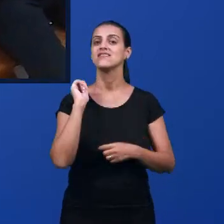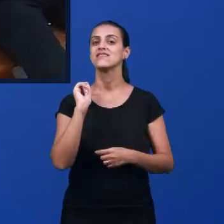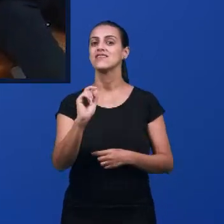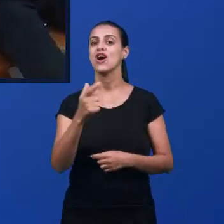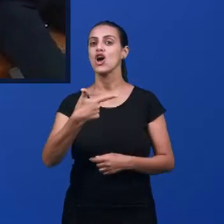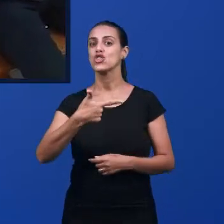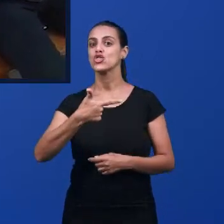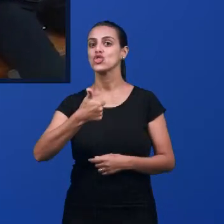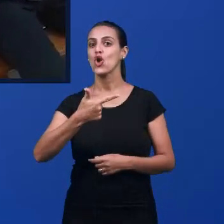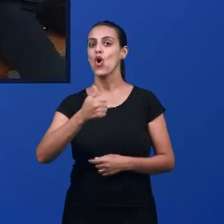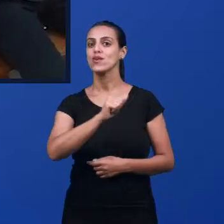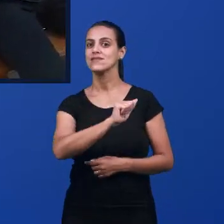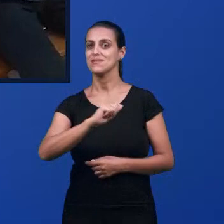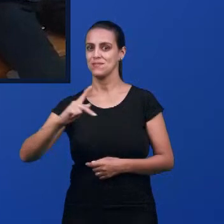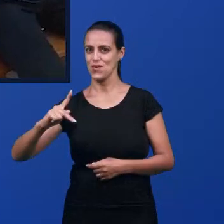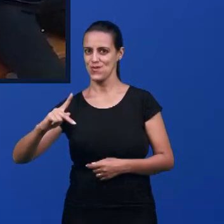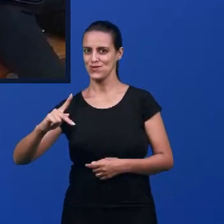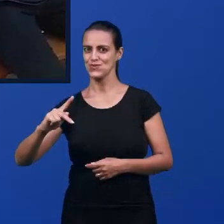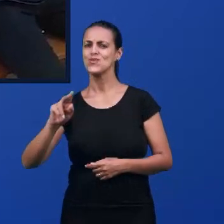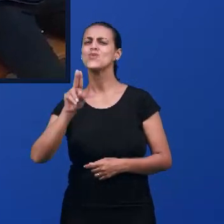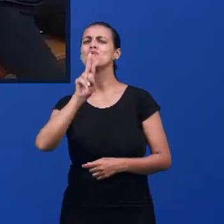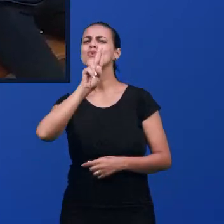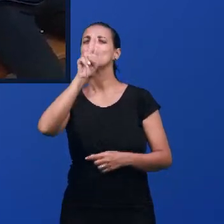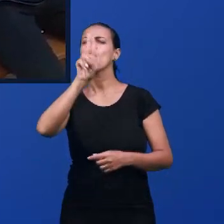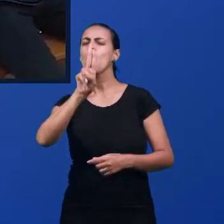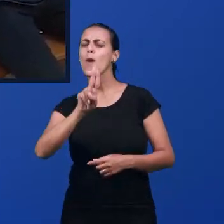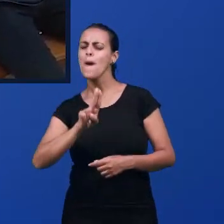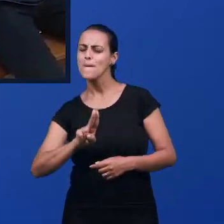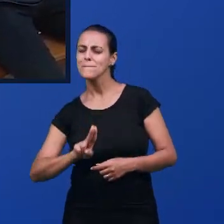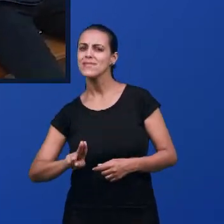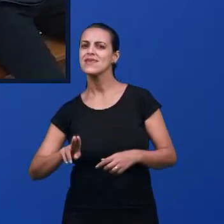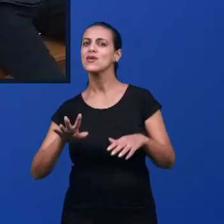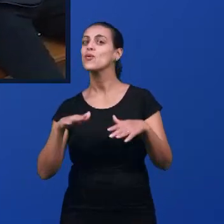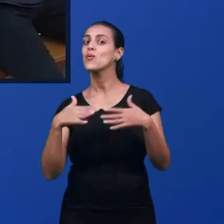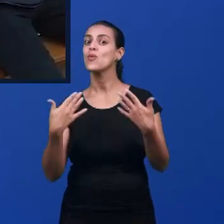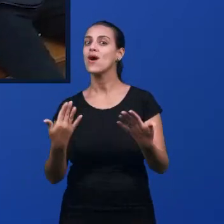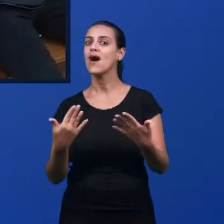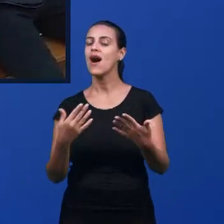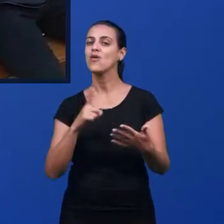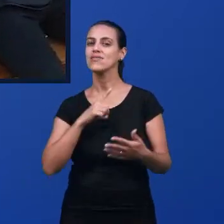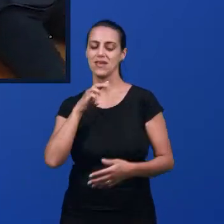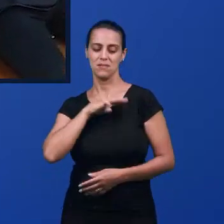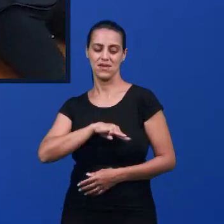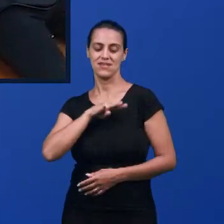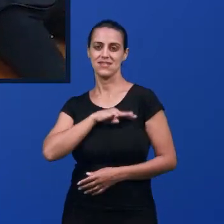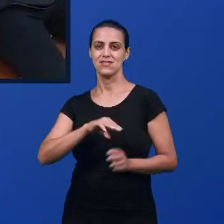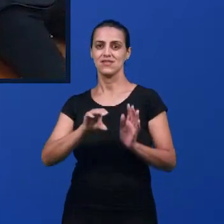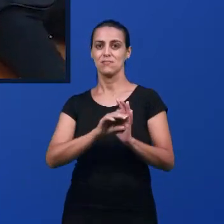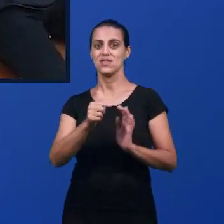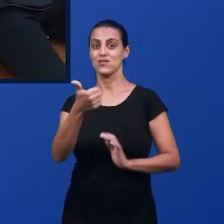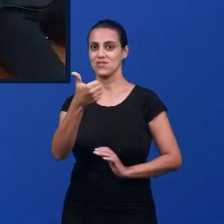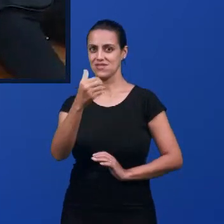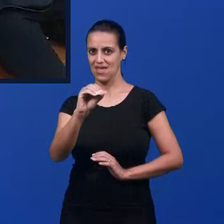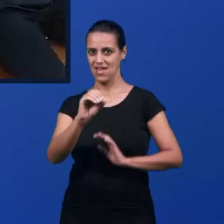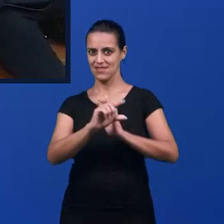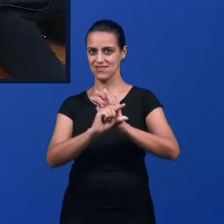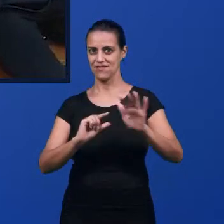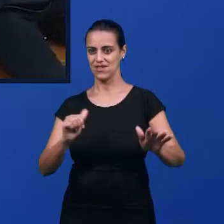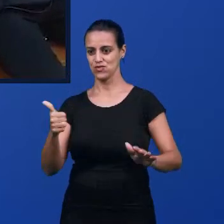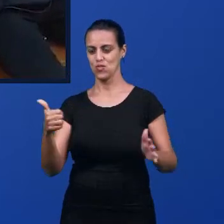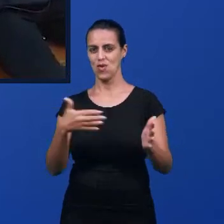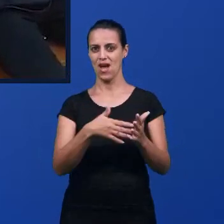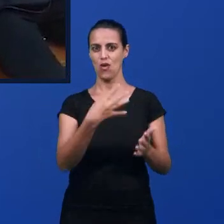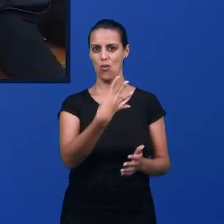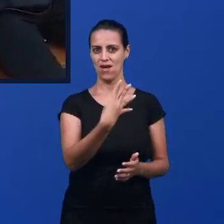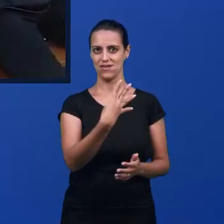fala prophétiquement des 12 apôtres. Citez le nom des apôtres retrouvés en Matthieu, chapitre 10, versets